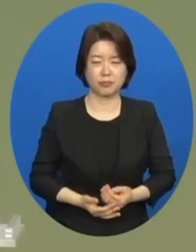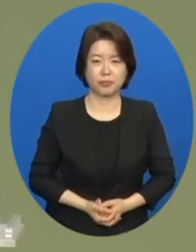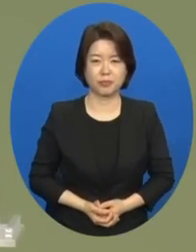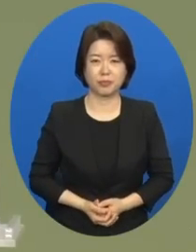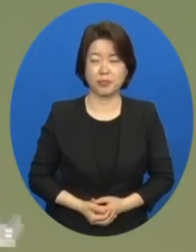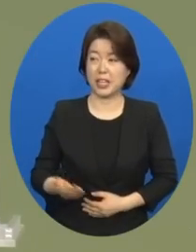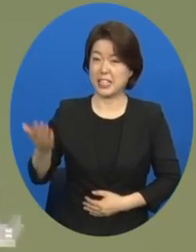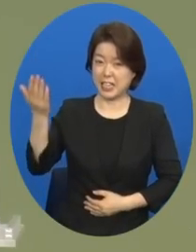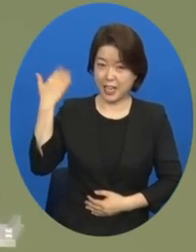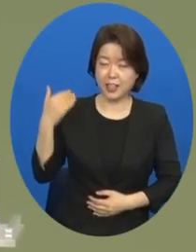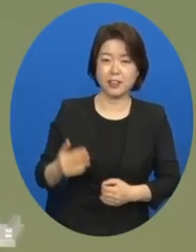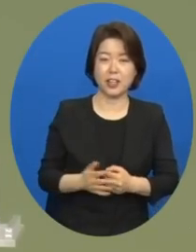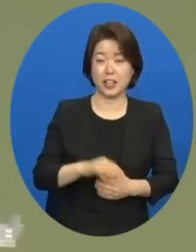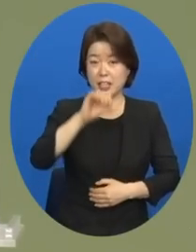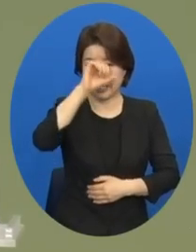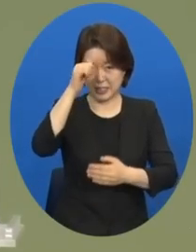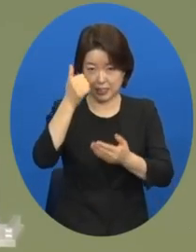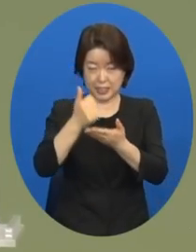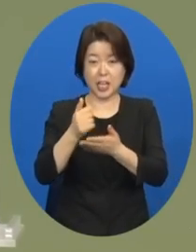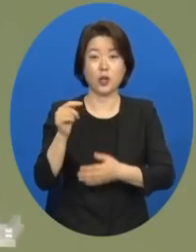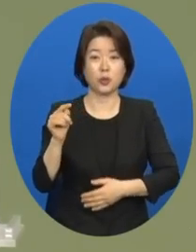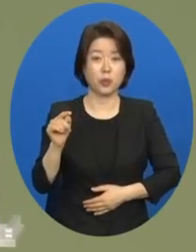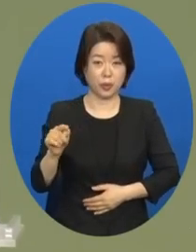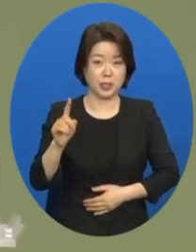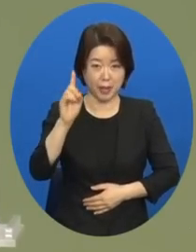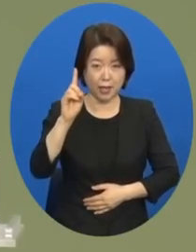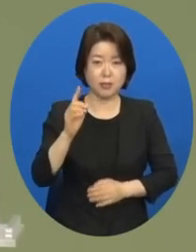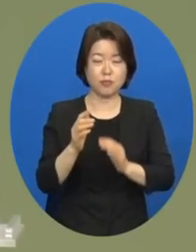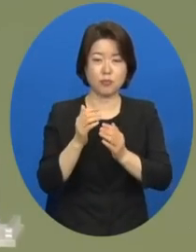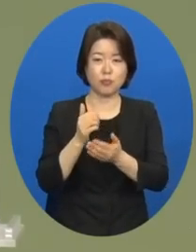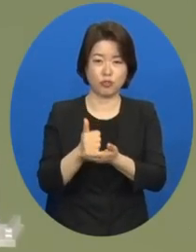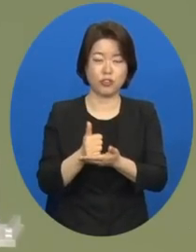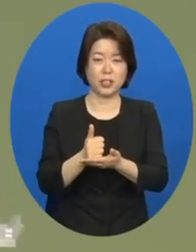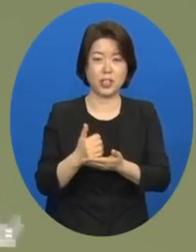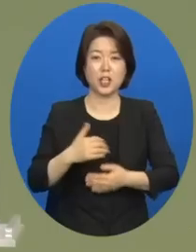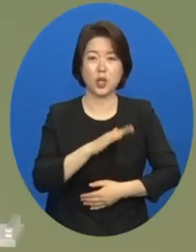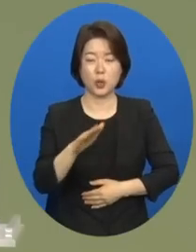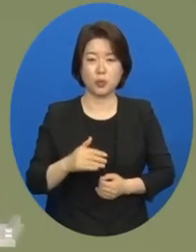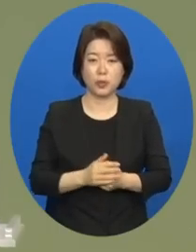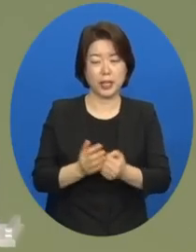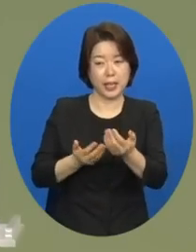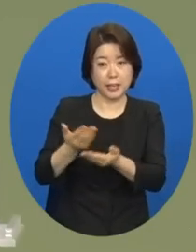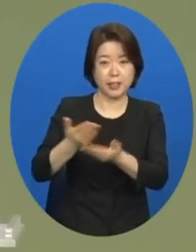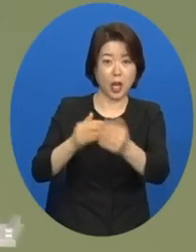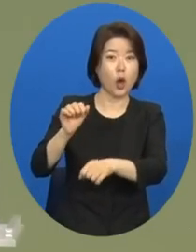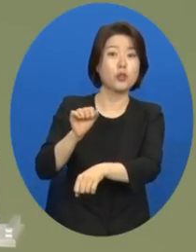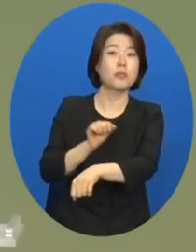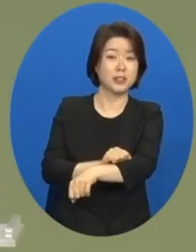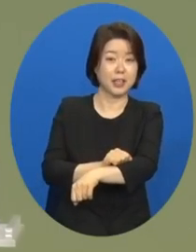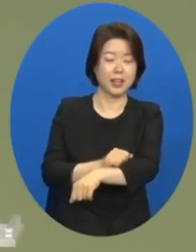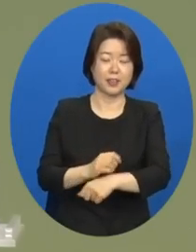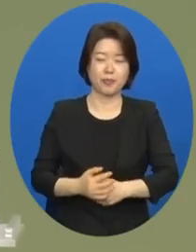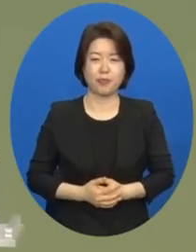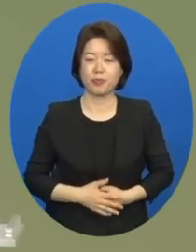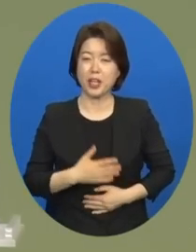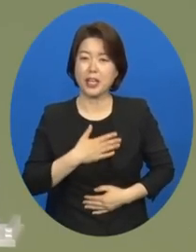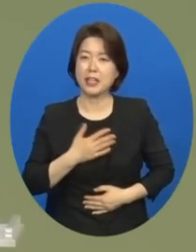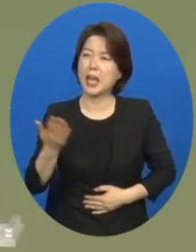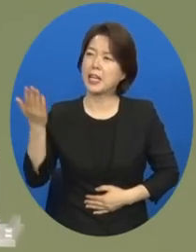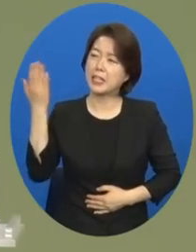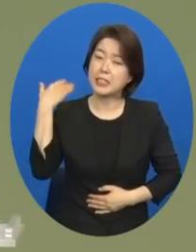예전에 장로였더니 장로님이 이렇게 이제 우리는 나눔을 잘하잖아요 나는